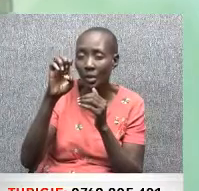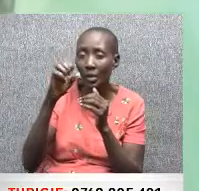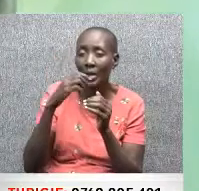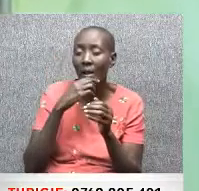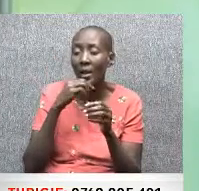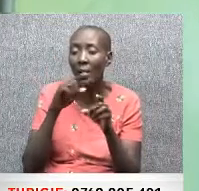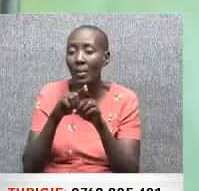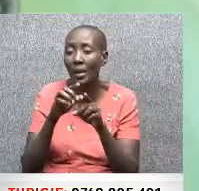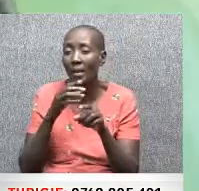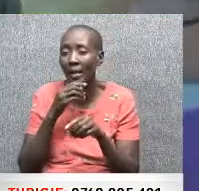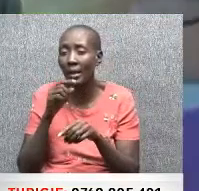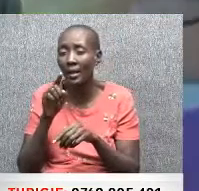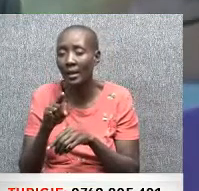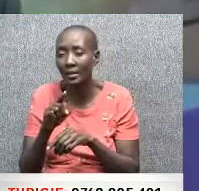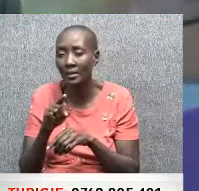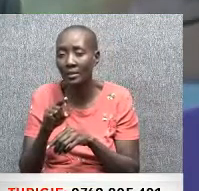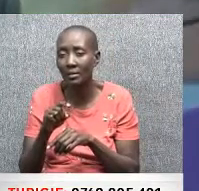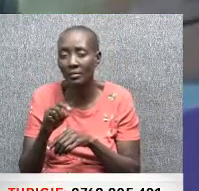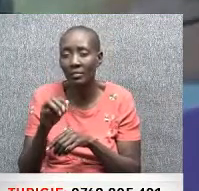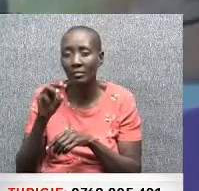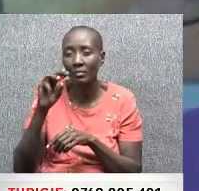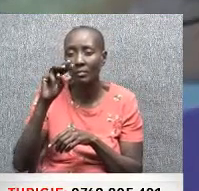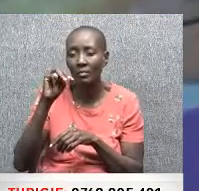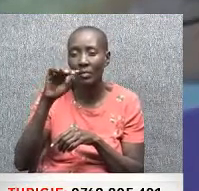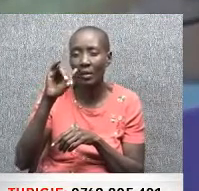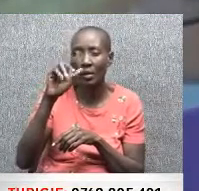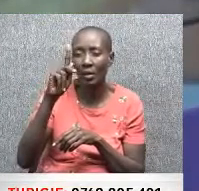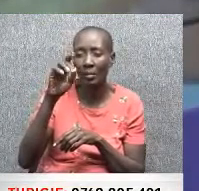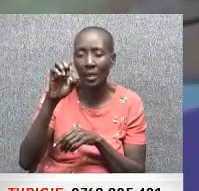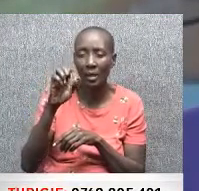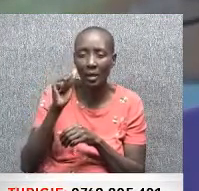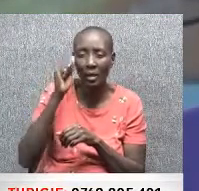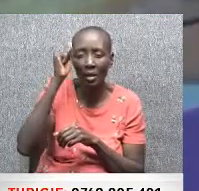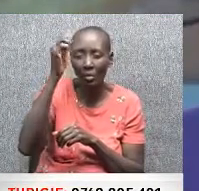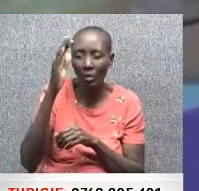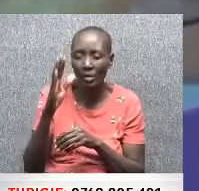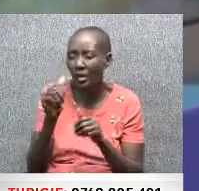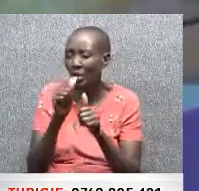very pragmatic politician. He was a national leader.